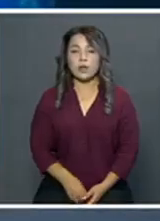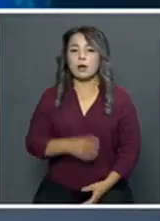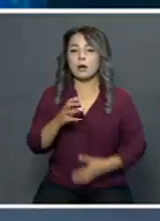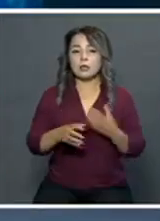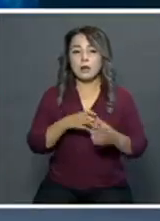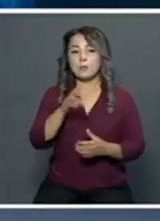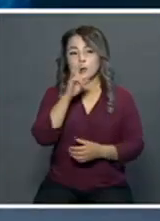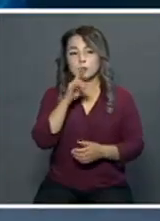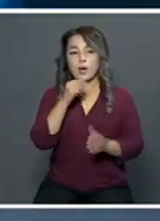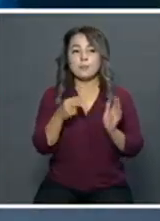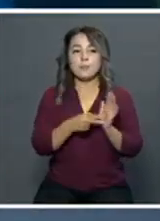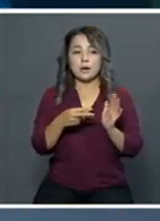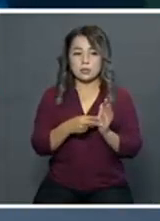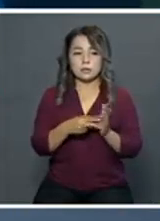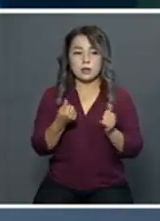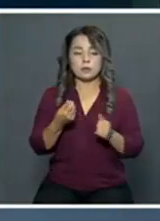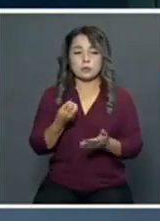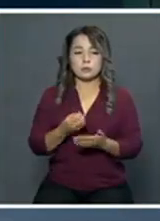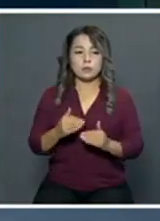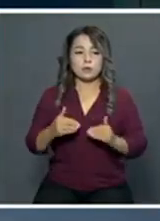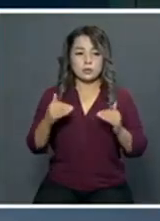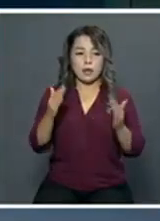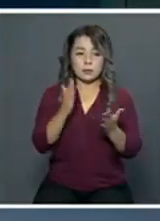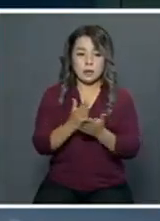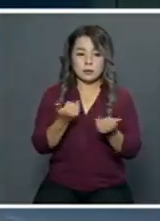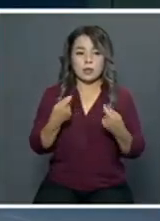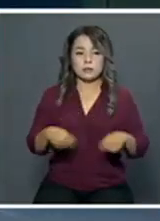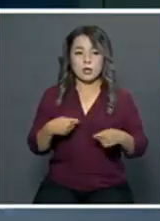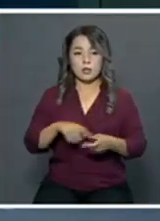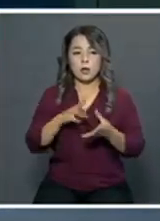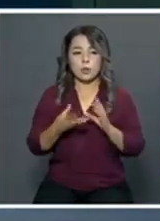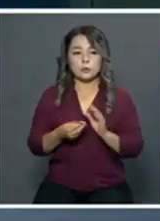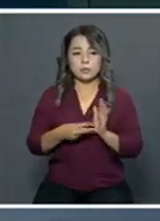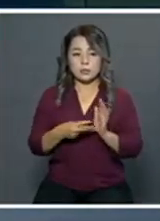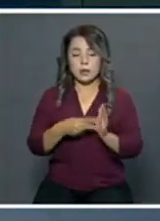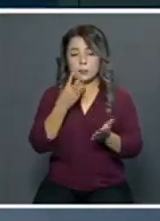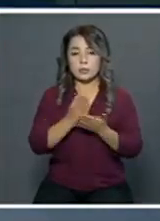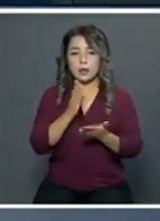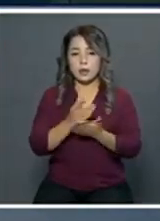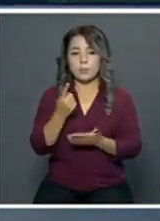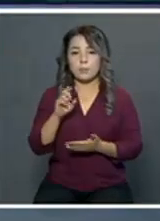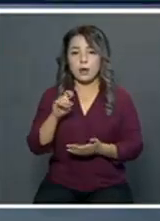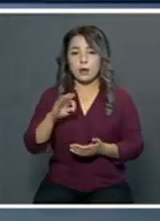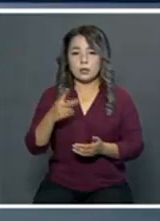Әлемде мұнай бағасы қайта өсіп келеді. Соңғы сауда қорытындысына қарағанда Brent маркалы шикізаттың бір